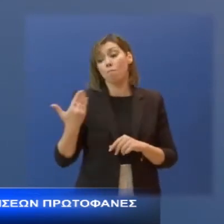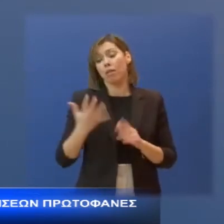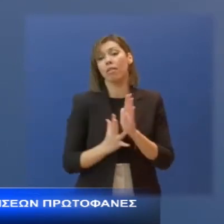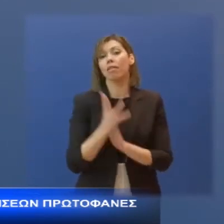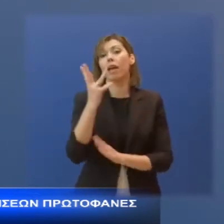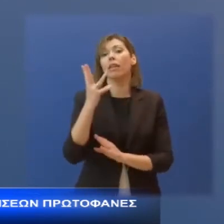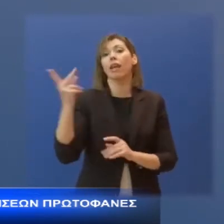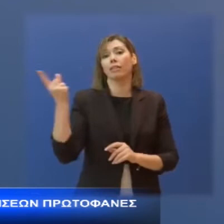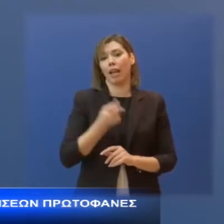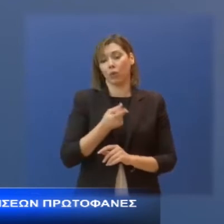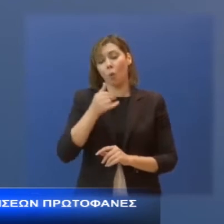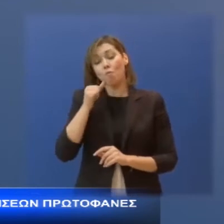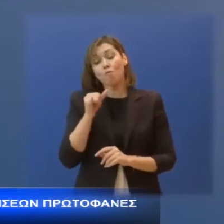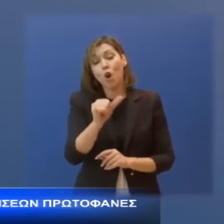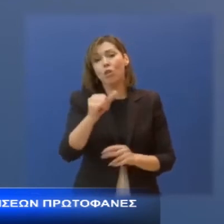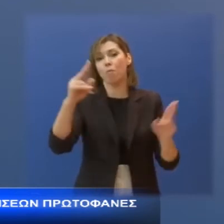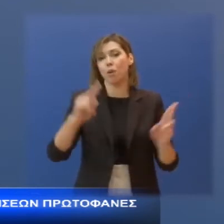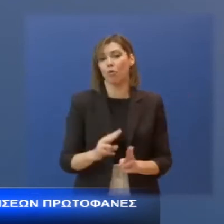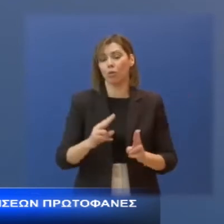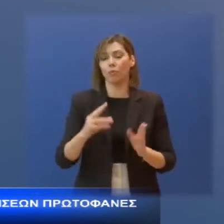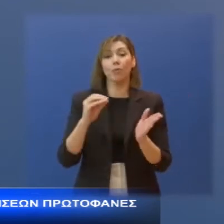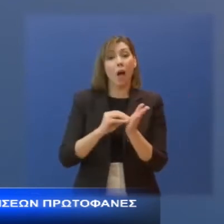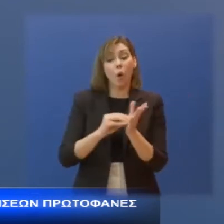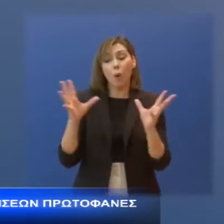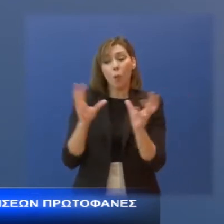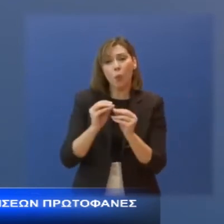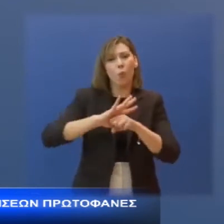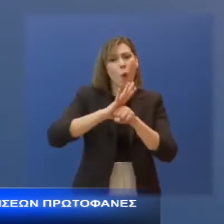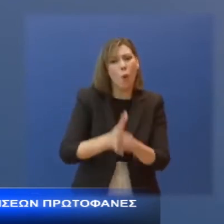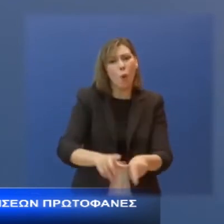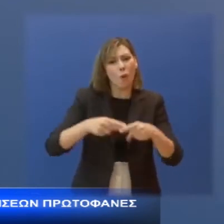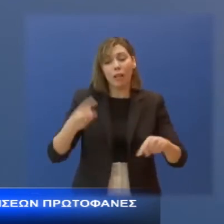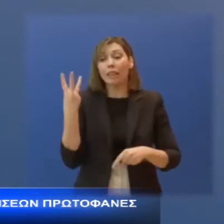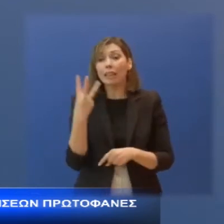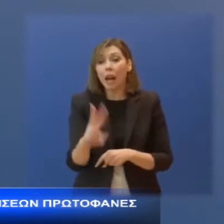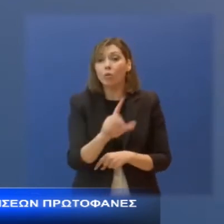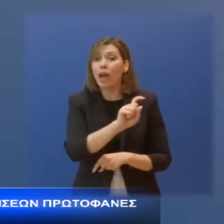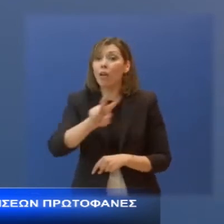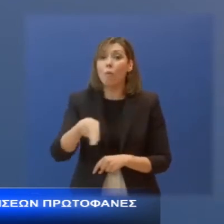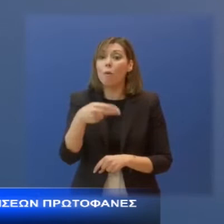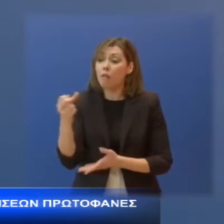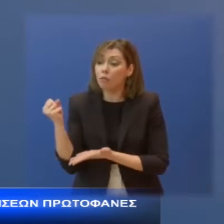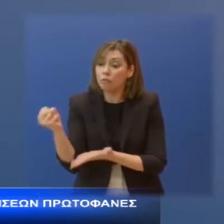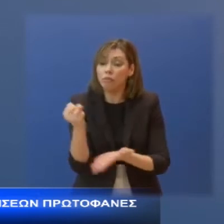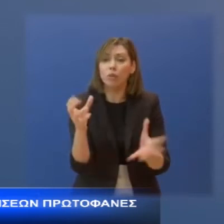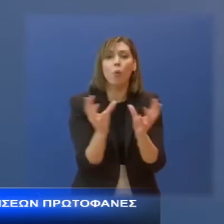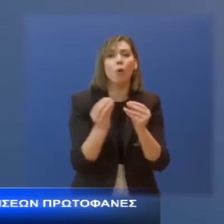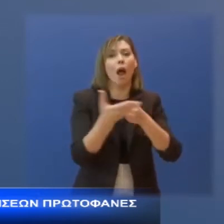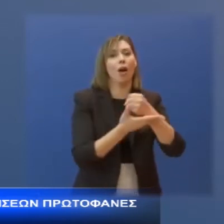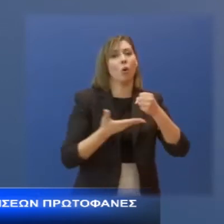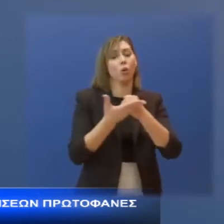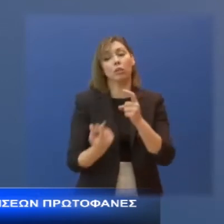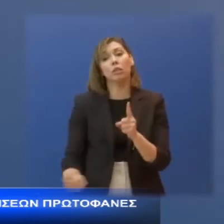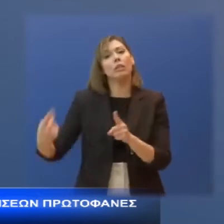για την πανδημία έχουν δοθεί σε αγρότες περίπου 300 εκατομμύρια ευρώ, ενώ επιπλέον 195 εκατομμύρια ευρώ έχουν διατεθεί από το Υπουργείο Αγροτικής Ανάπτυξης